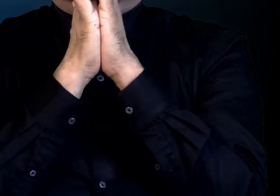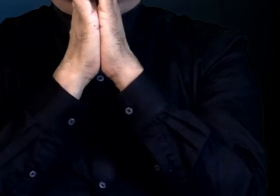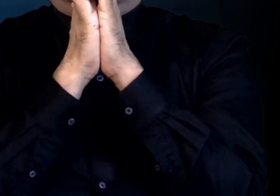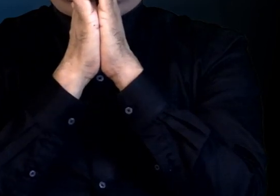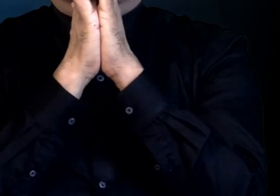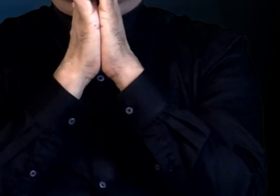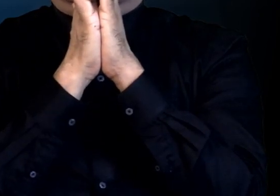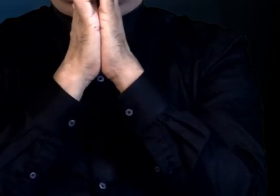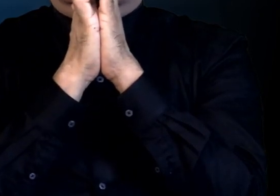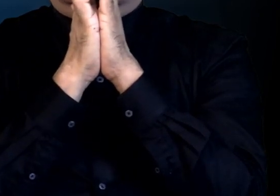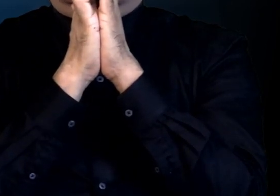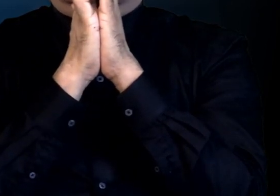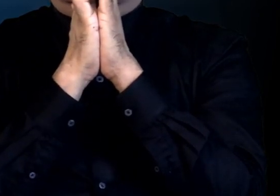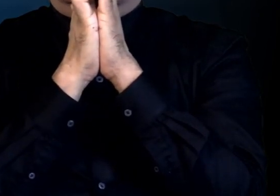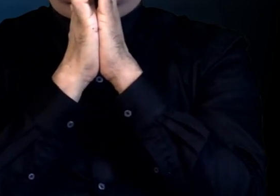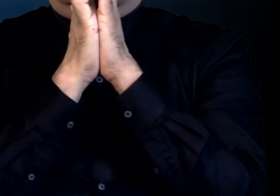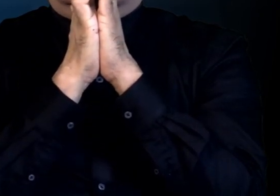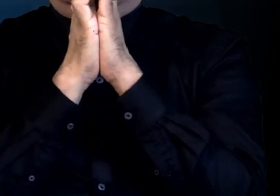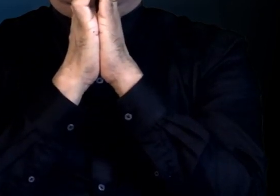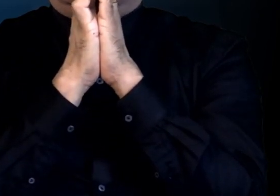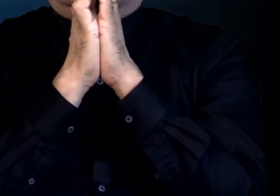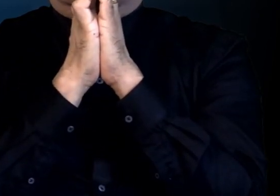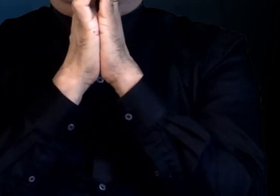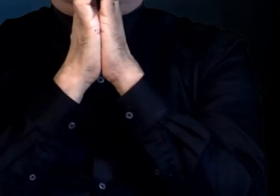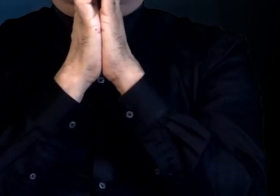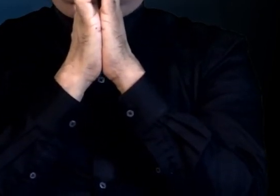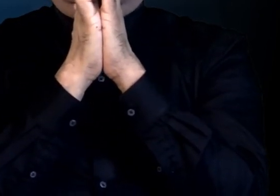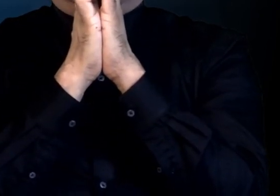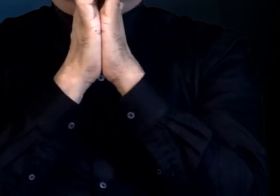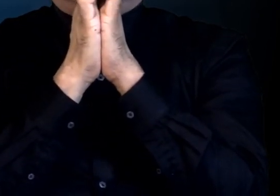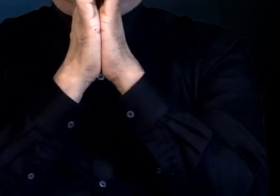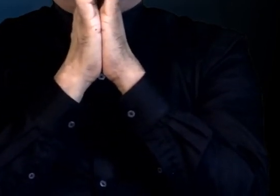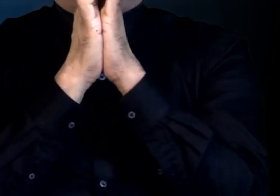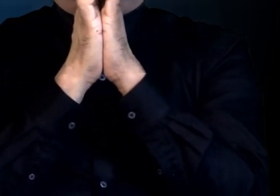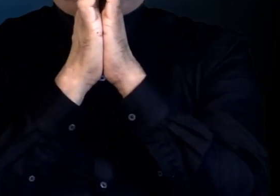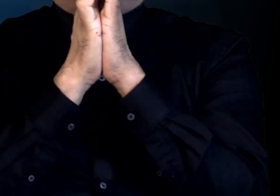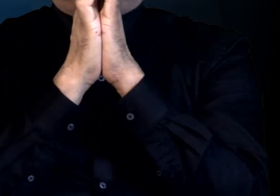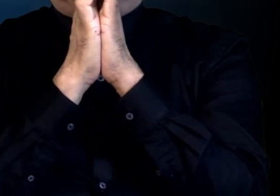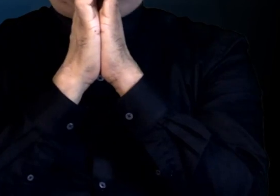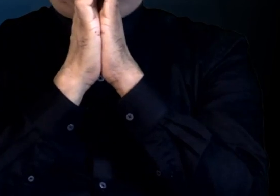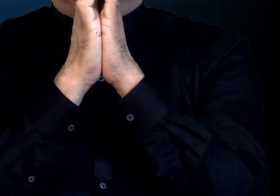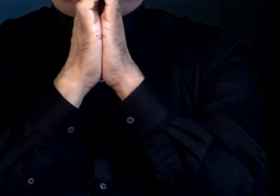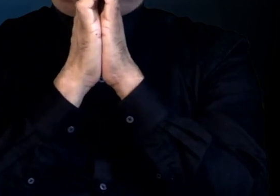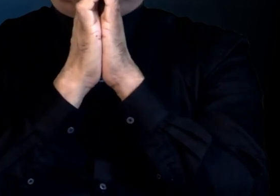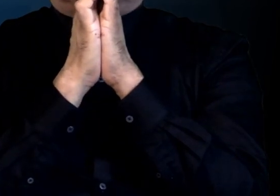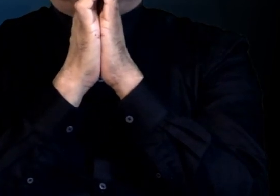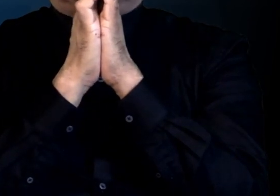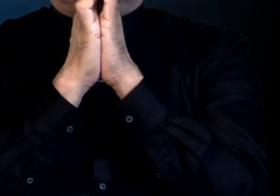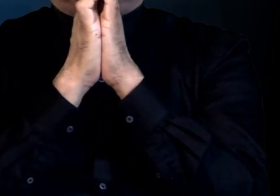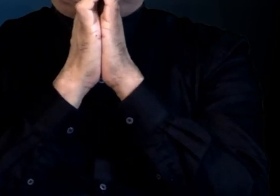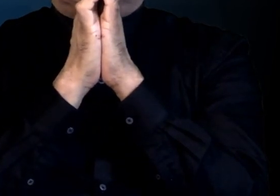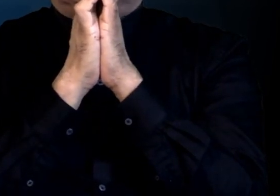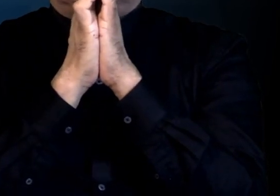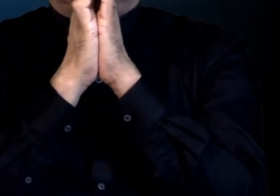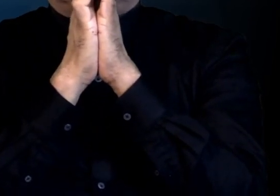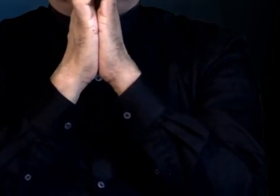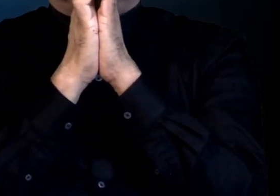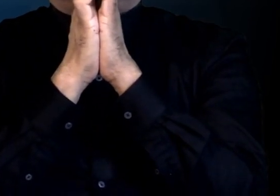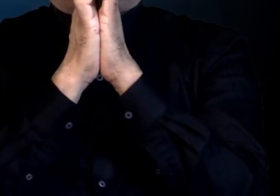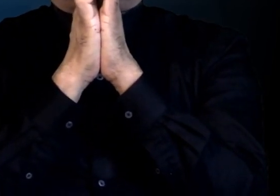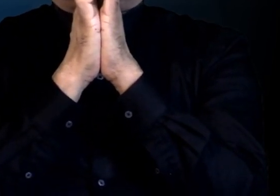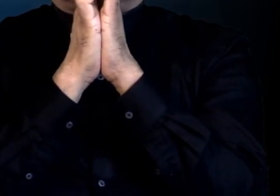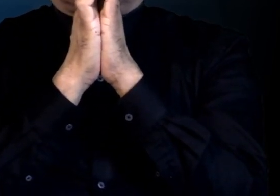കഴിഞ്ഞ എപ്പിസോഡുകളിൽ കണ്ട എല്ലാ വിശുദ്ധരും, പ്രത്യേകിച്ച് യുവവിശുദ്ധരായ വിശുദ്ധ കൊച്ചു ത്രേസ്യ,